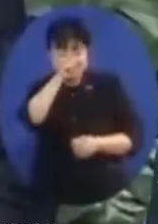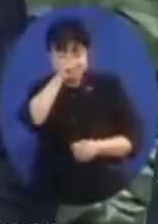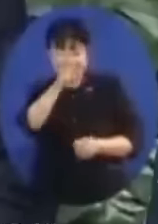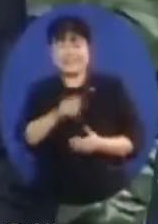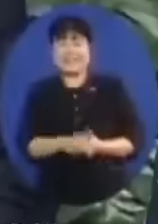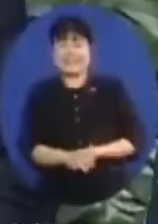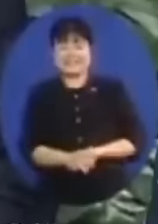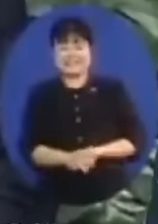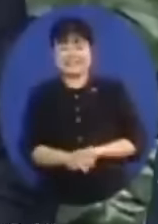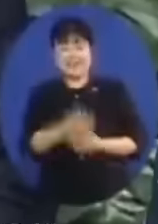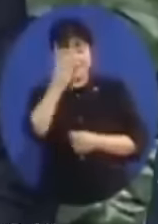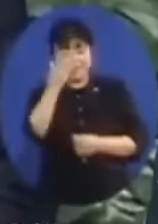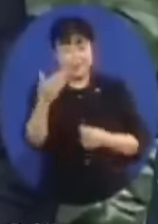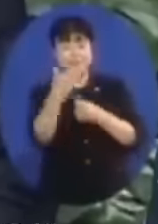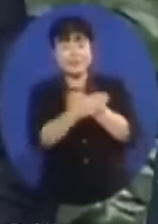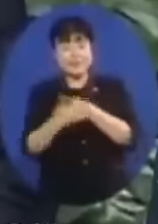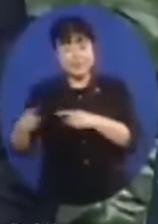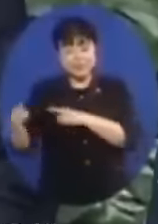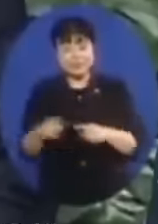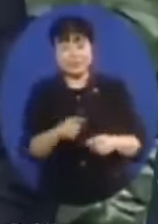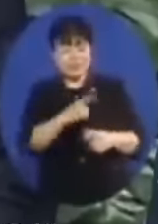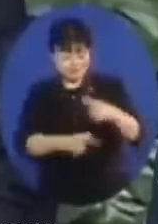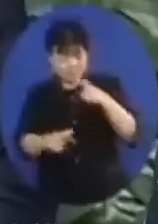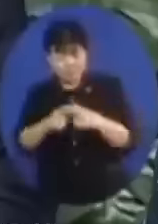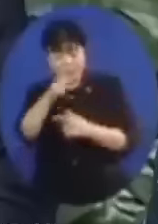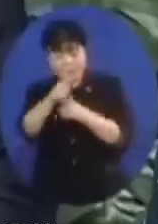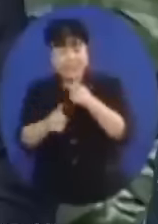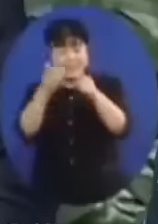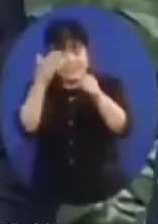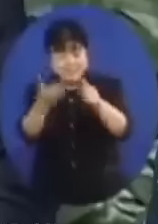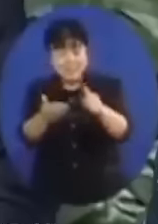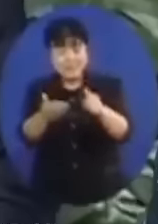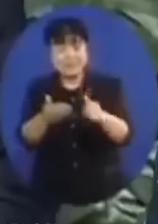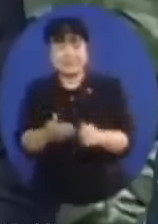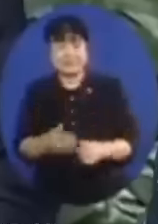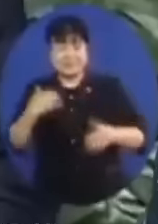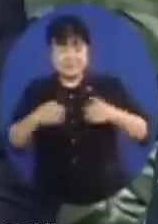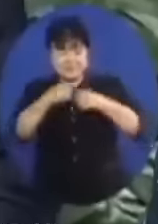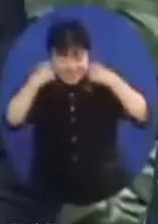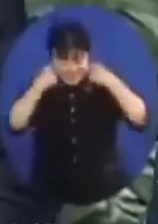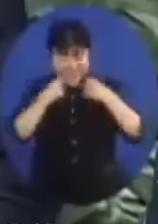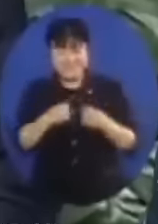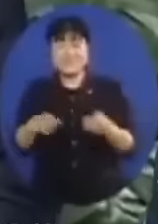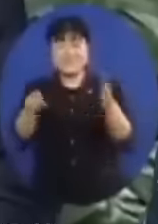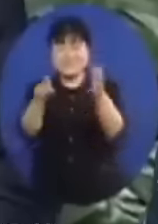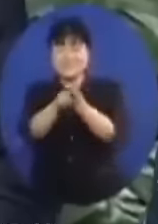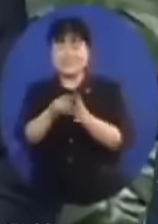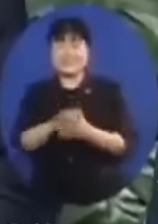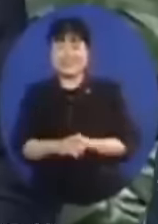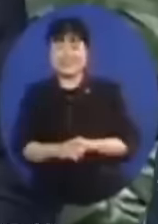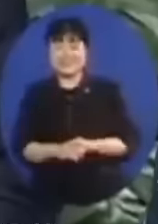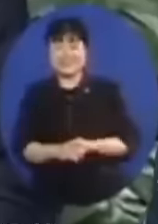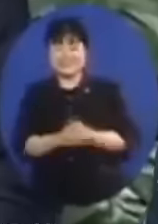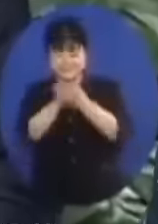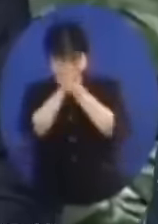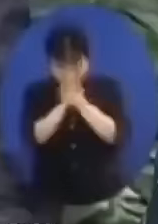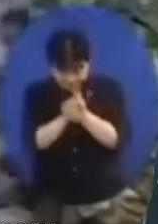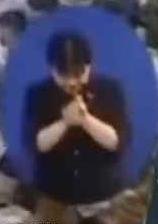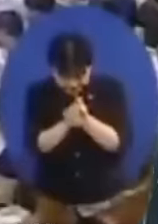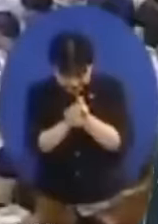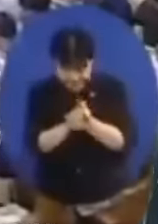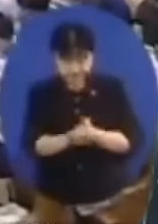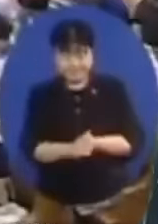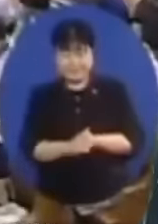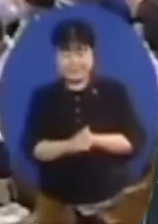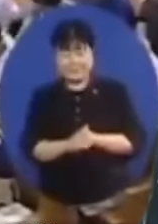않습니까? 여러분이 은혜를 누리면 누릴수록 하나님께서 즐거워하고 기뻐하시는 것입니다. 우리 다 같이 고개 숙여